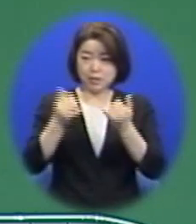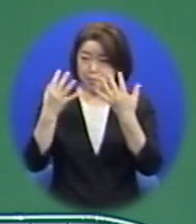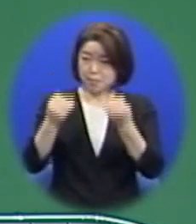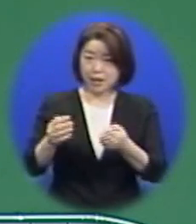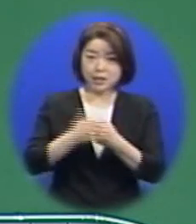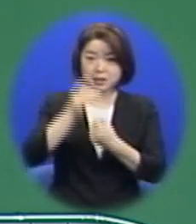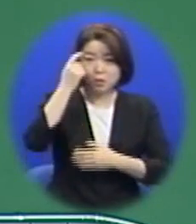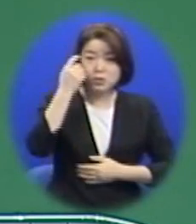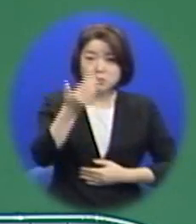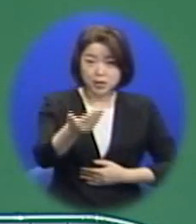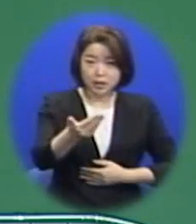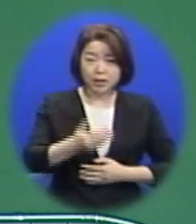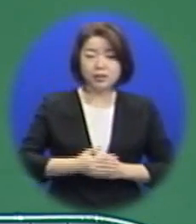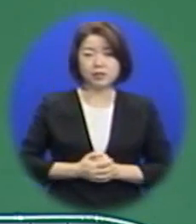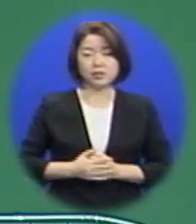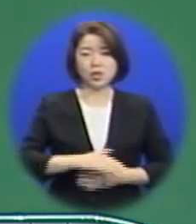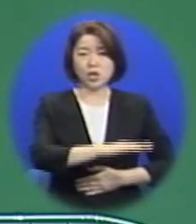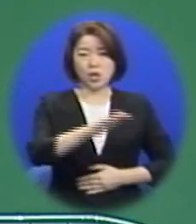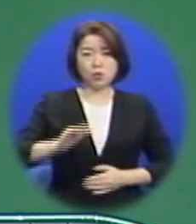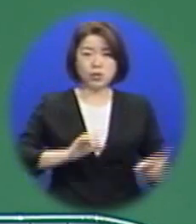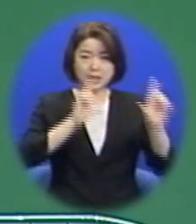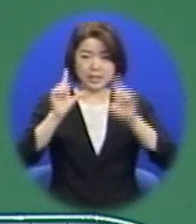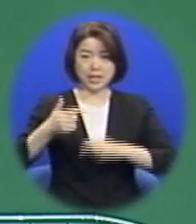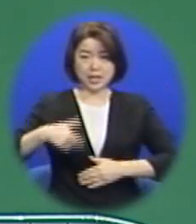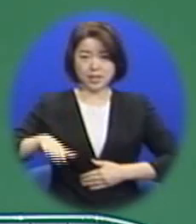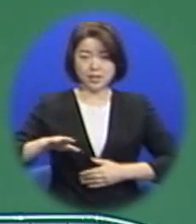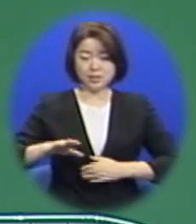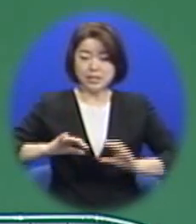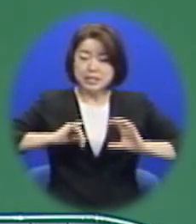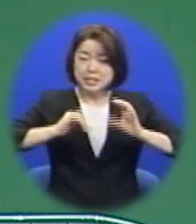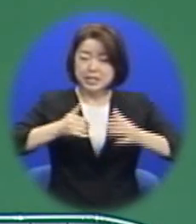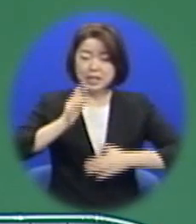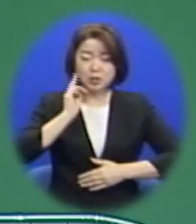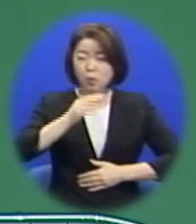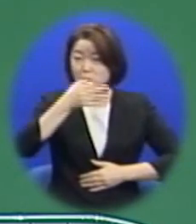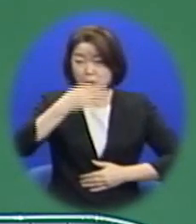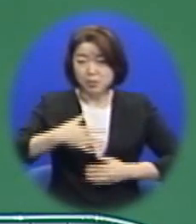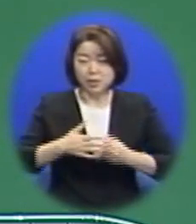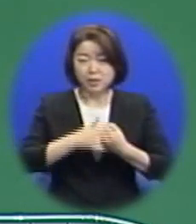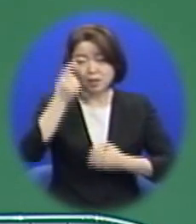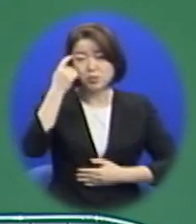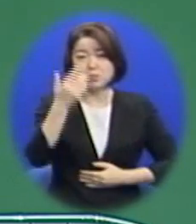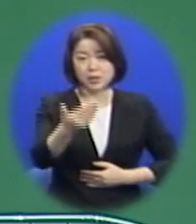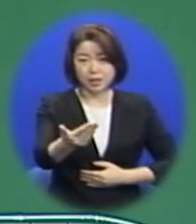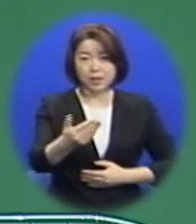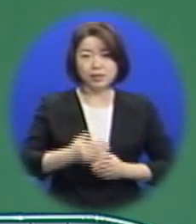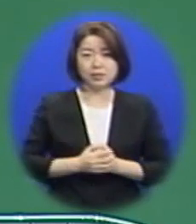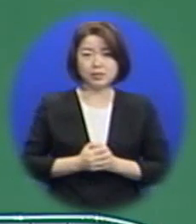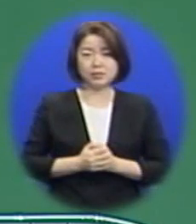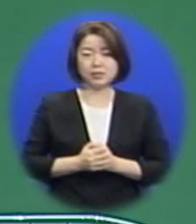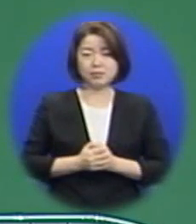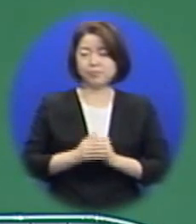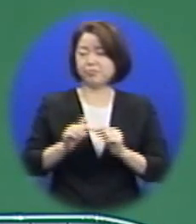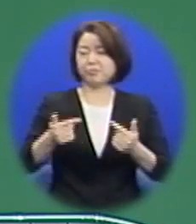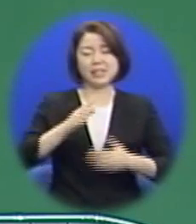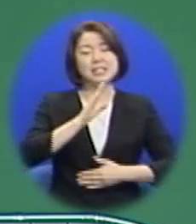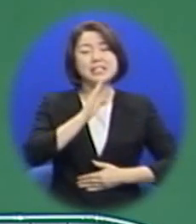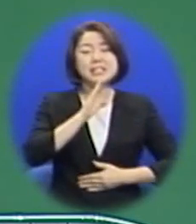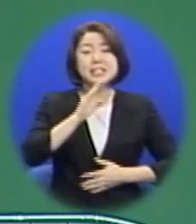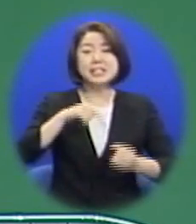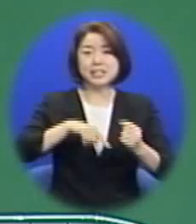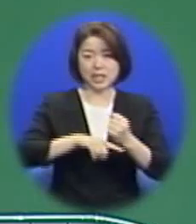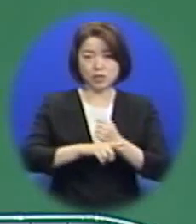그럴까요? 우리가 살아가는 세상이 너무 힘들어서 그럴까요? 그 진짜 이유는